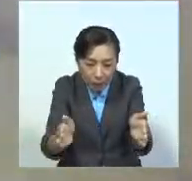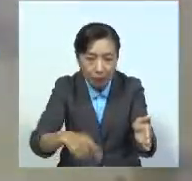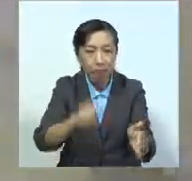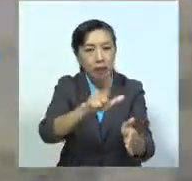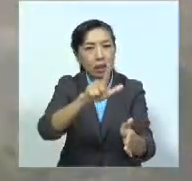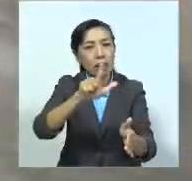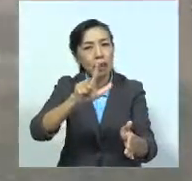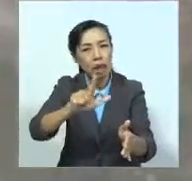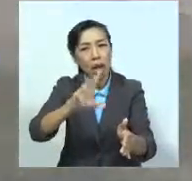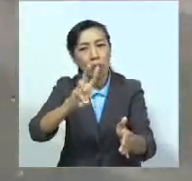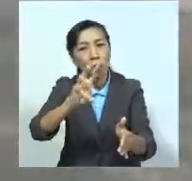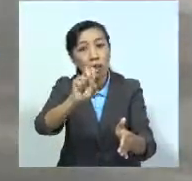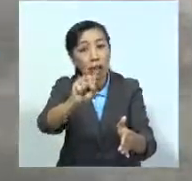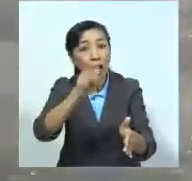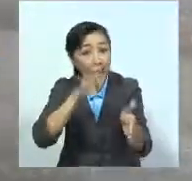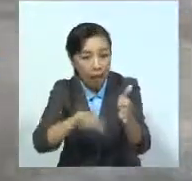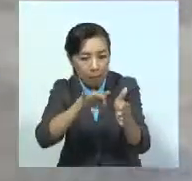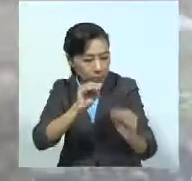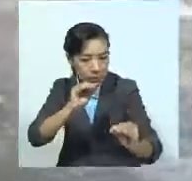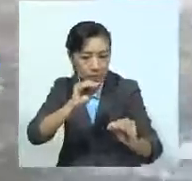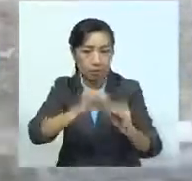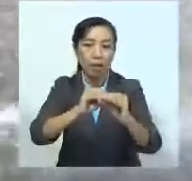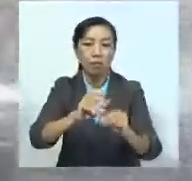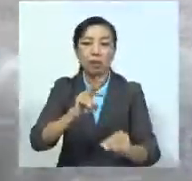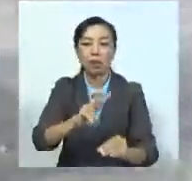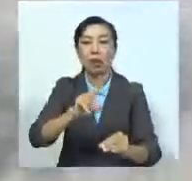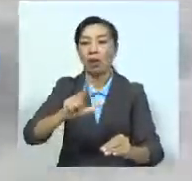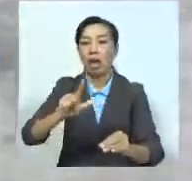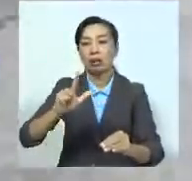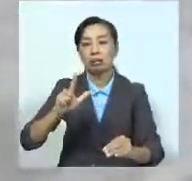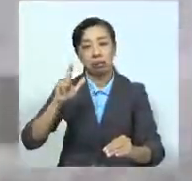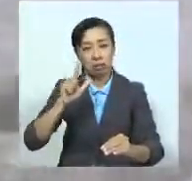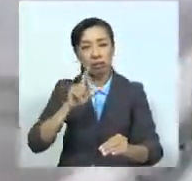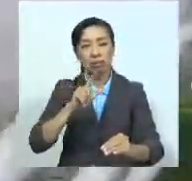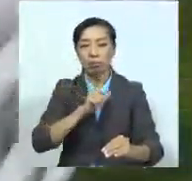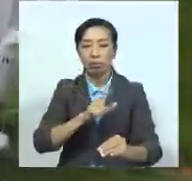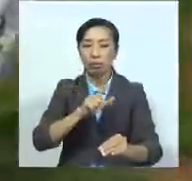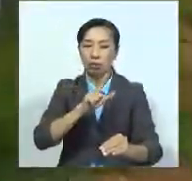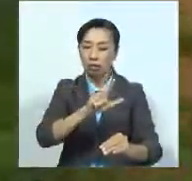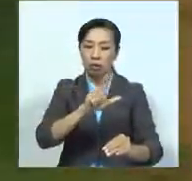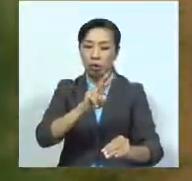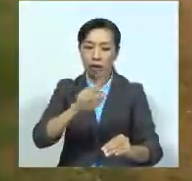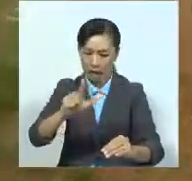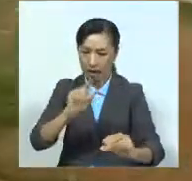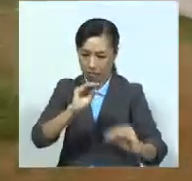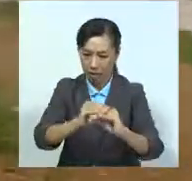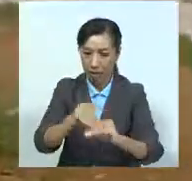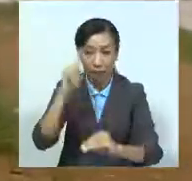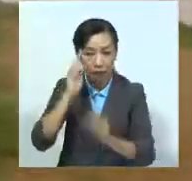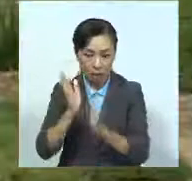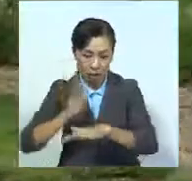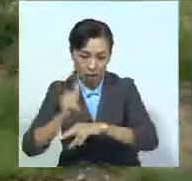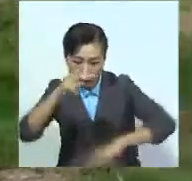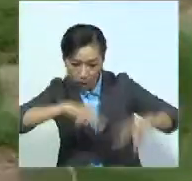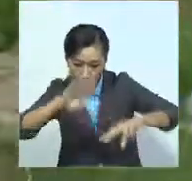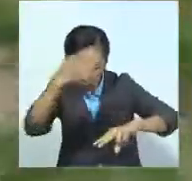ล้าน6แสนลูกบาศก์เมตรก็จะเพิ่มเป็น2ล้านลูกบาศก์เมตรขึ้นไปทางนี้ก็ต้องส่งผู้เชี่ยวชาญไปสำรวจข้อเท็จจริงก่อน